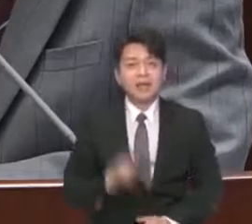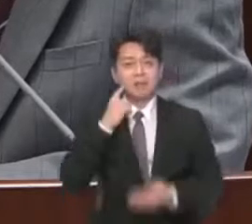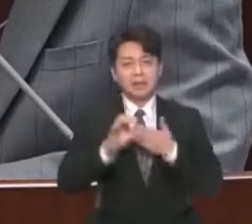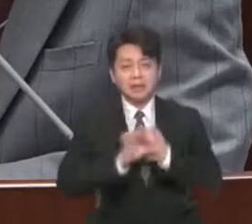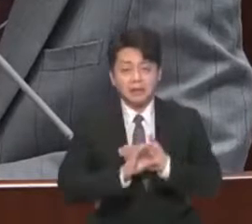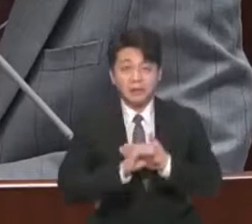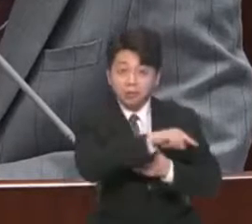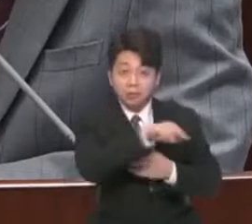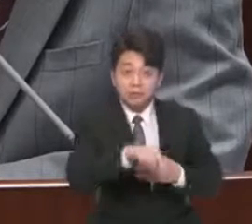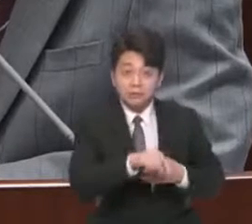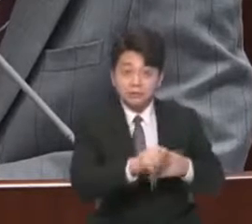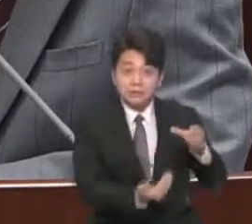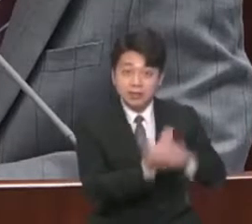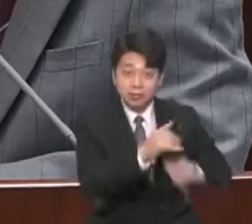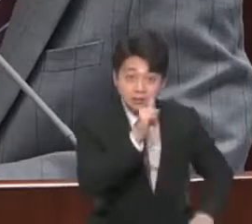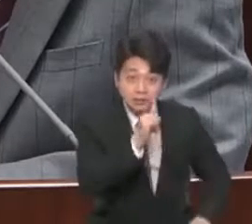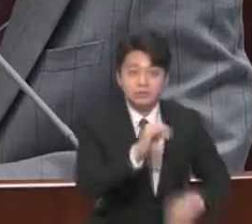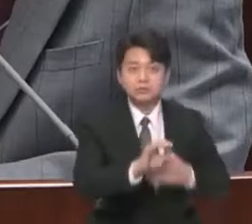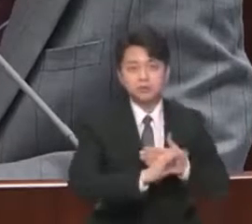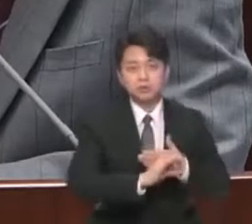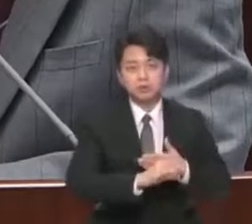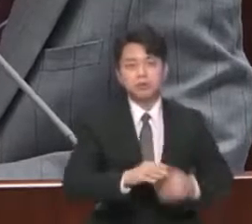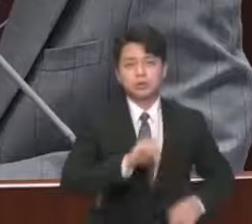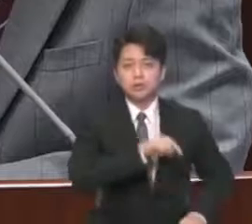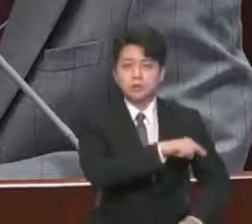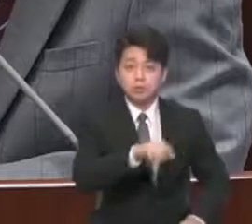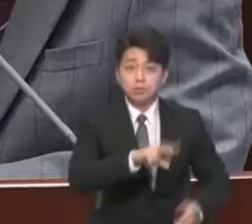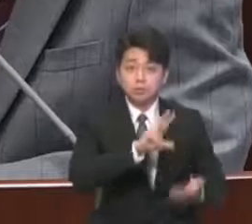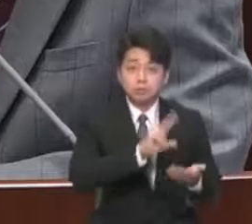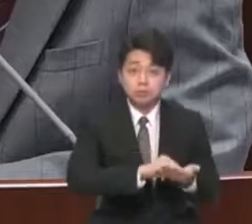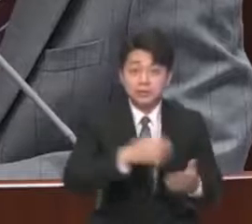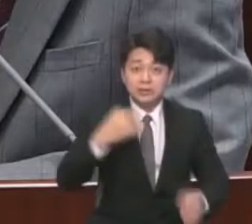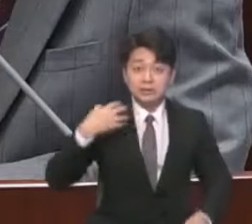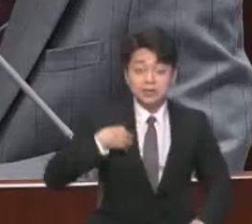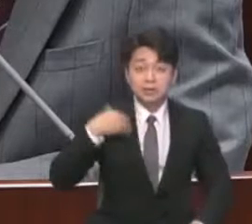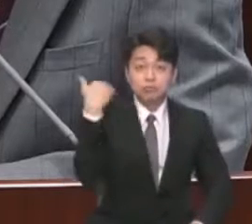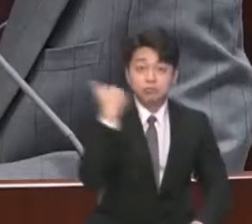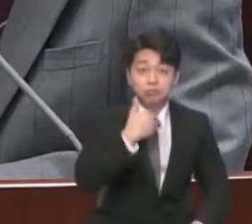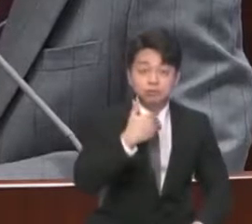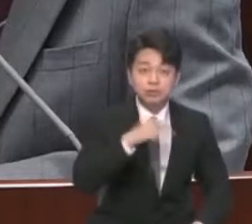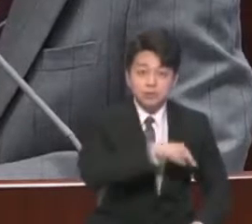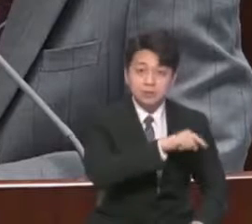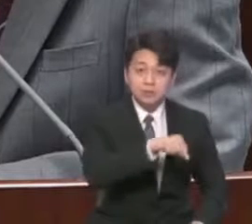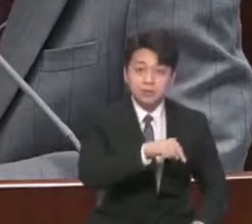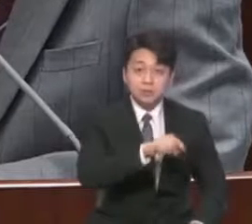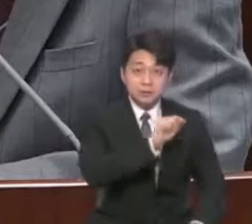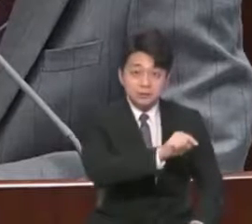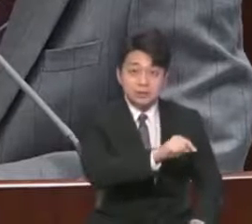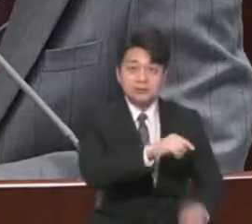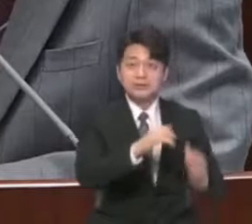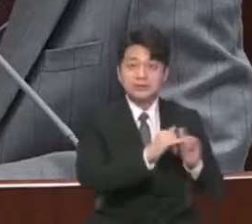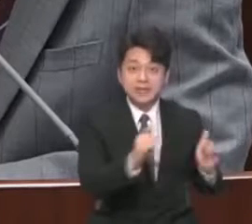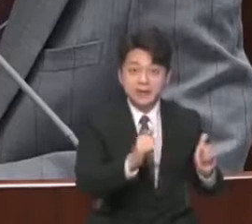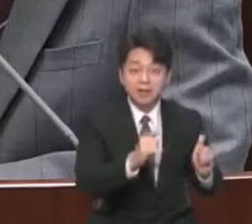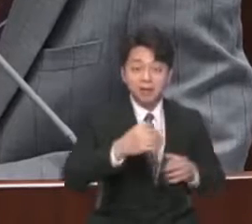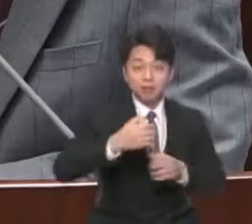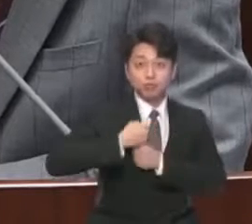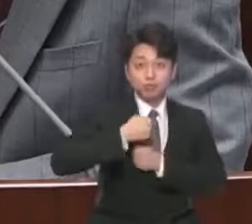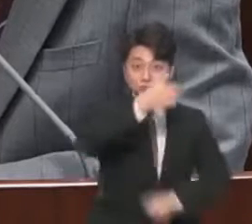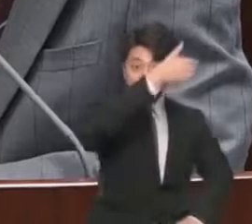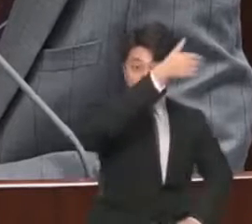한다면은 저는 그때 그 지휘관이 좀 더 세심하게 배려를 했어야 될 부분이라고